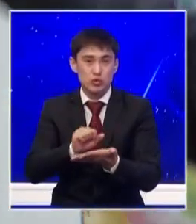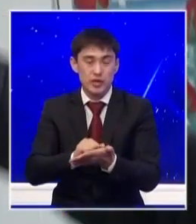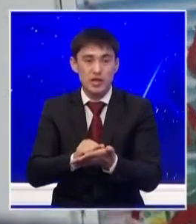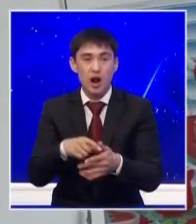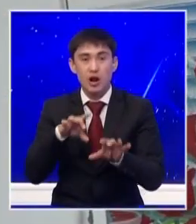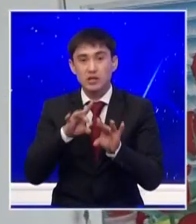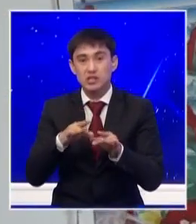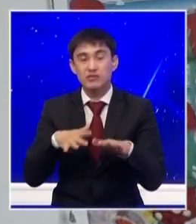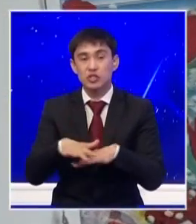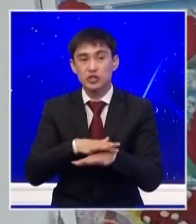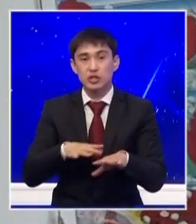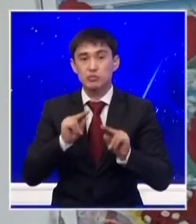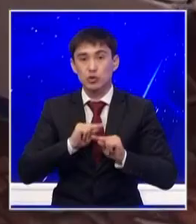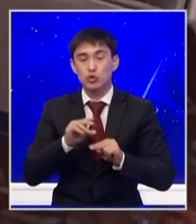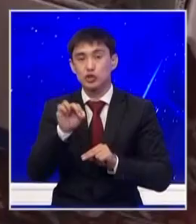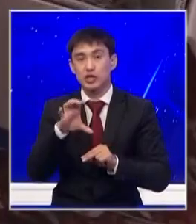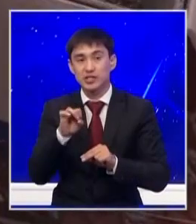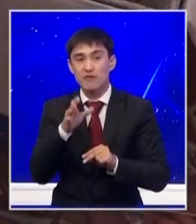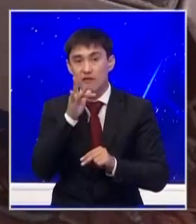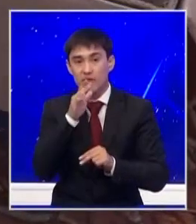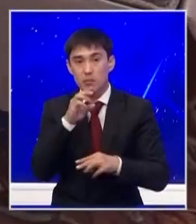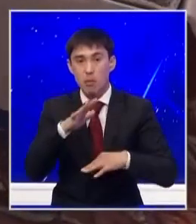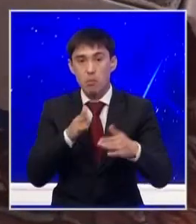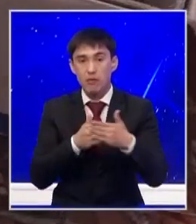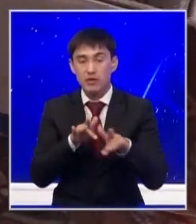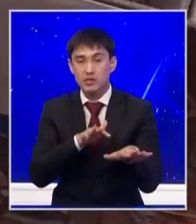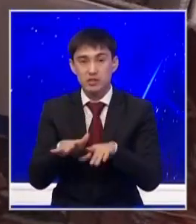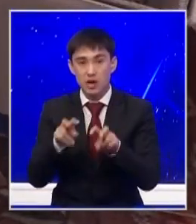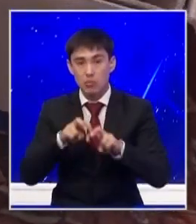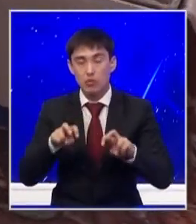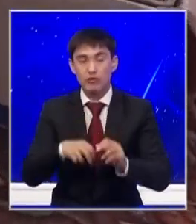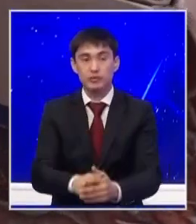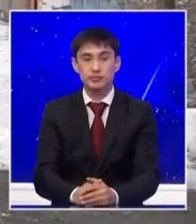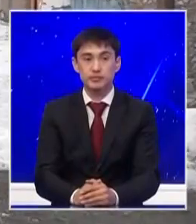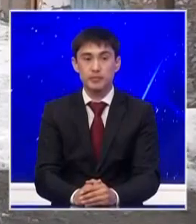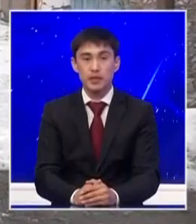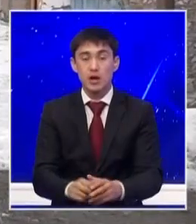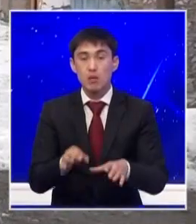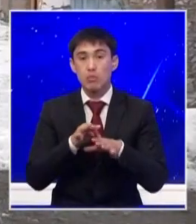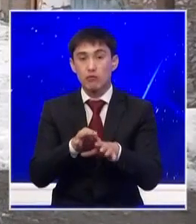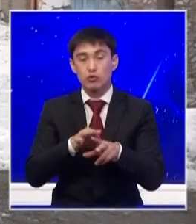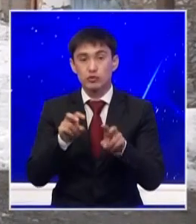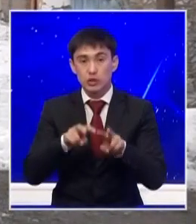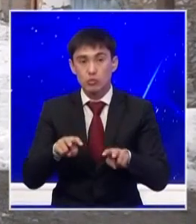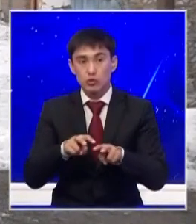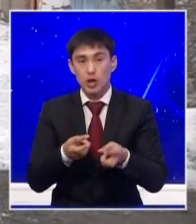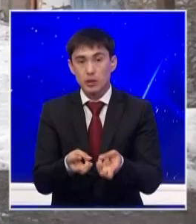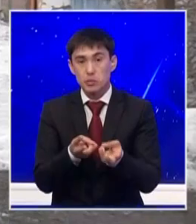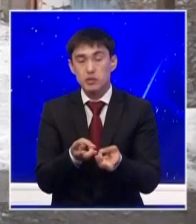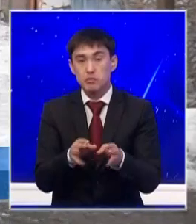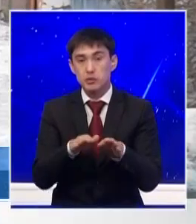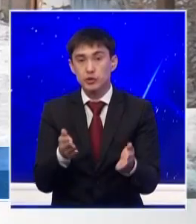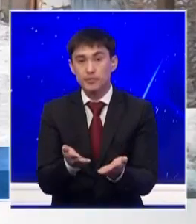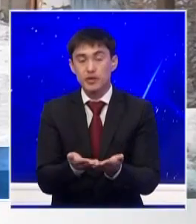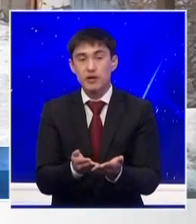и рассказывают жителям сотрудники служб ЧС во время профилактических обходов проводится осмотр отопительной печи